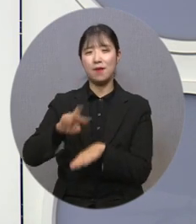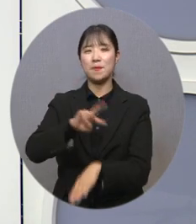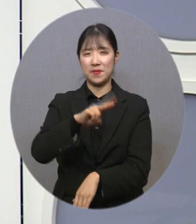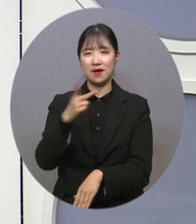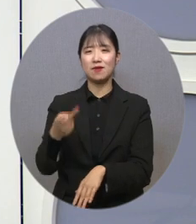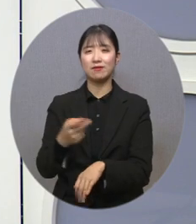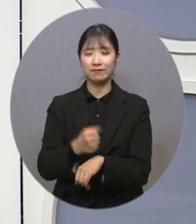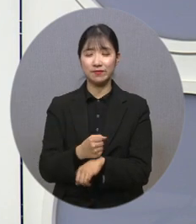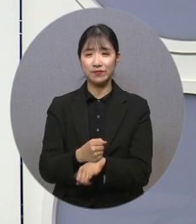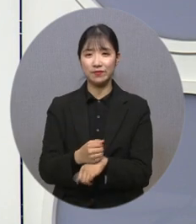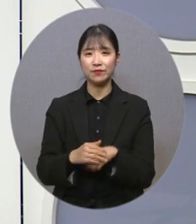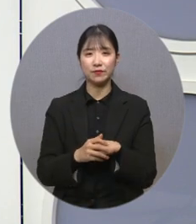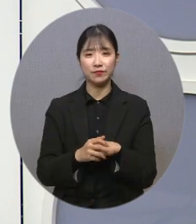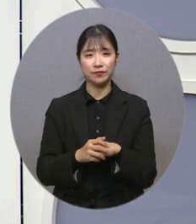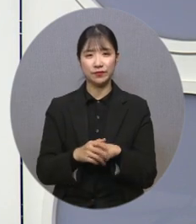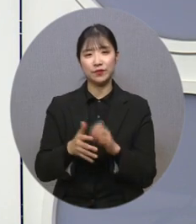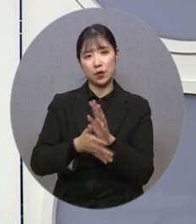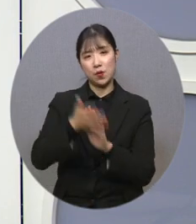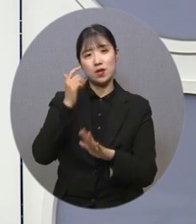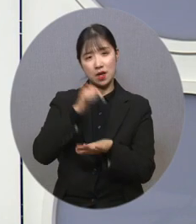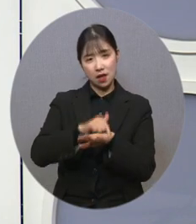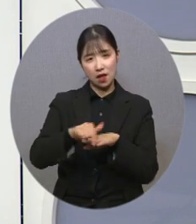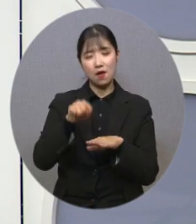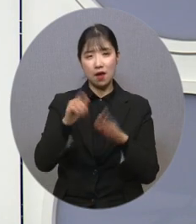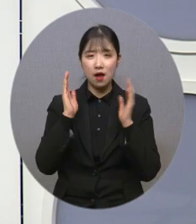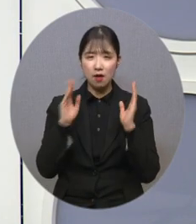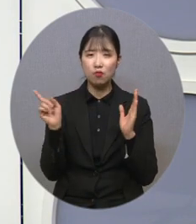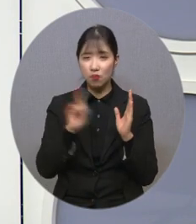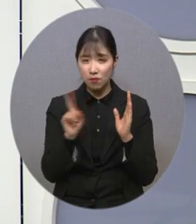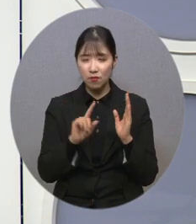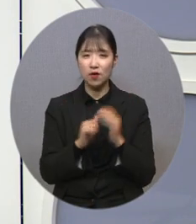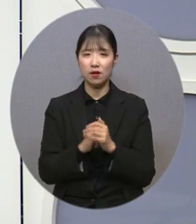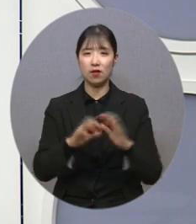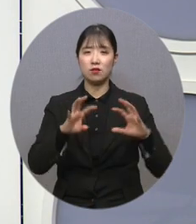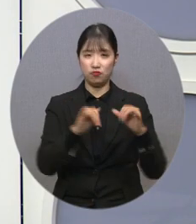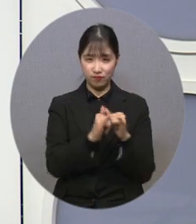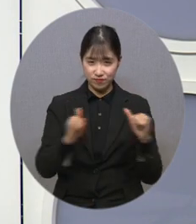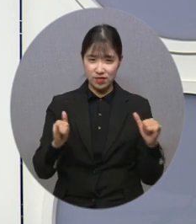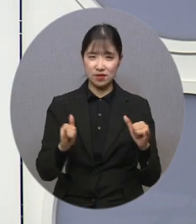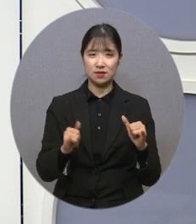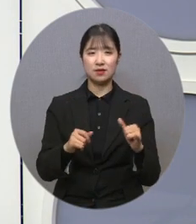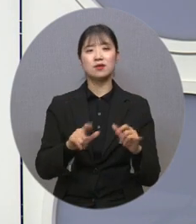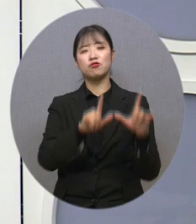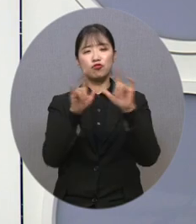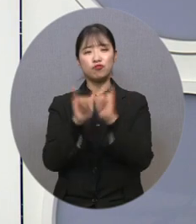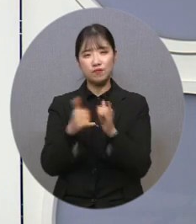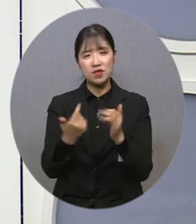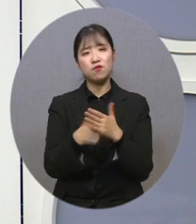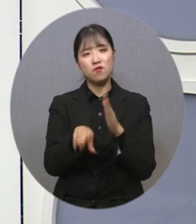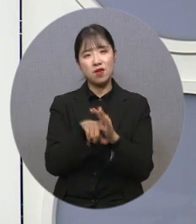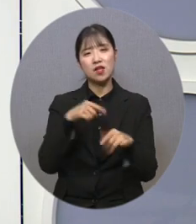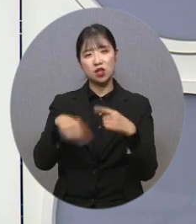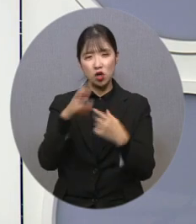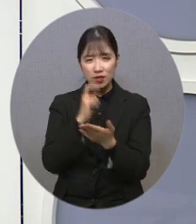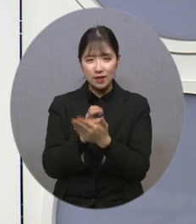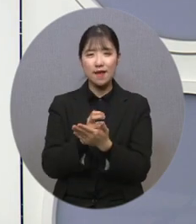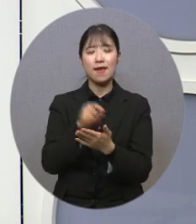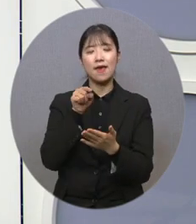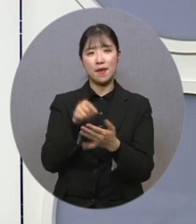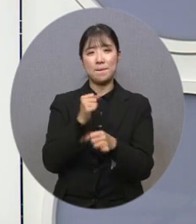대학원을 다니면서. 그래서 이 도시계획이라는 학문은 뭐냐면 국민, 주민을 위한 정책을